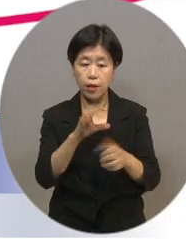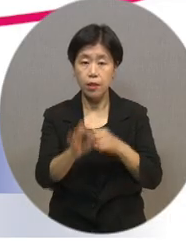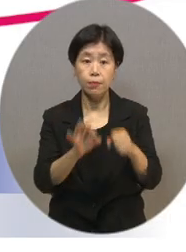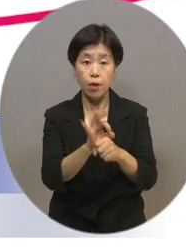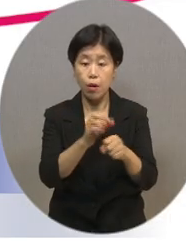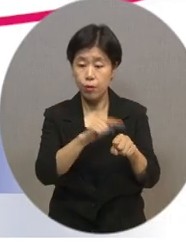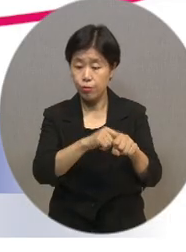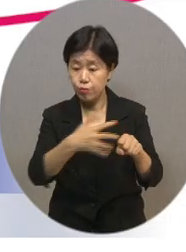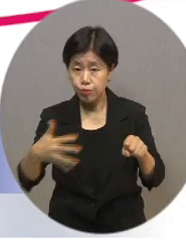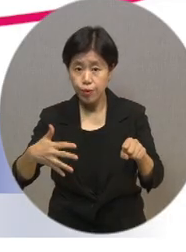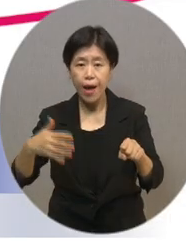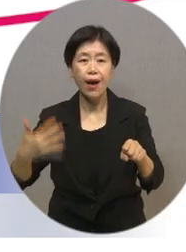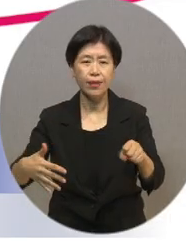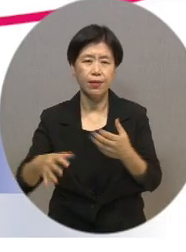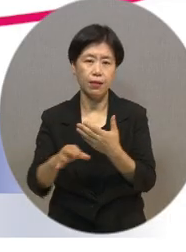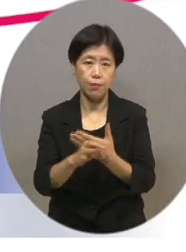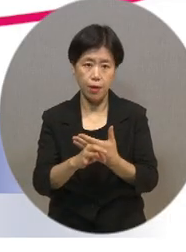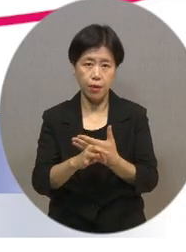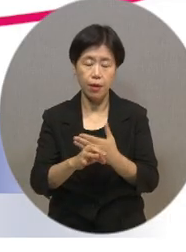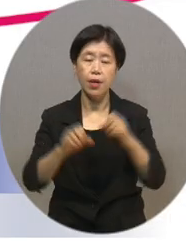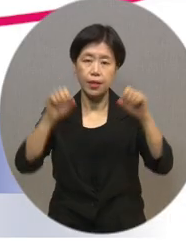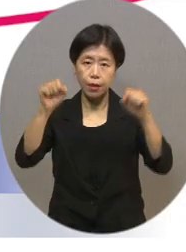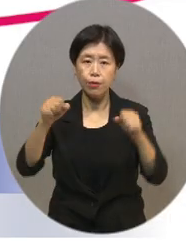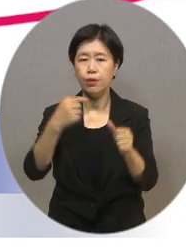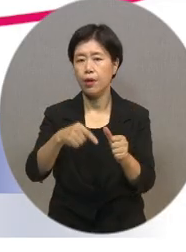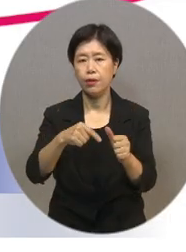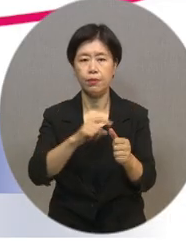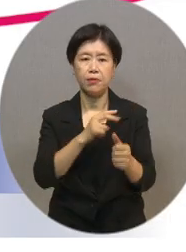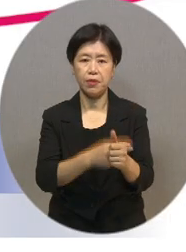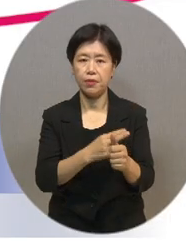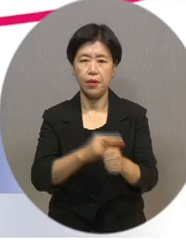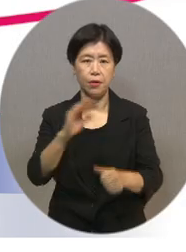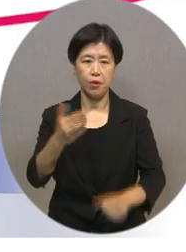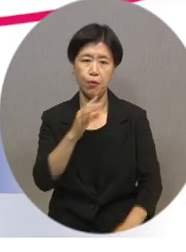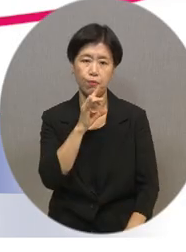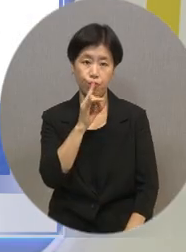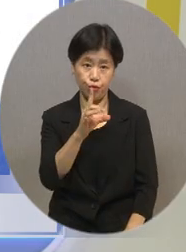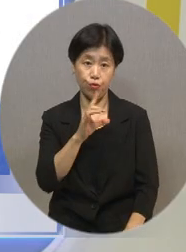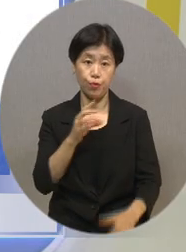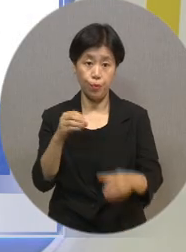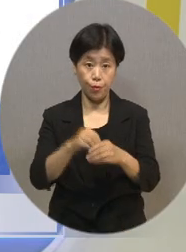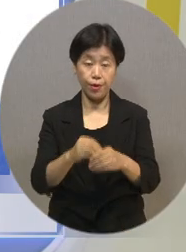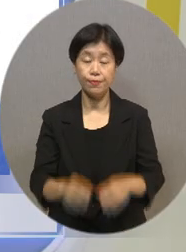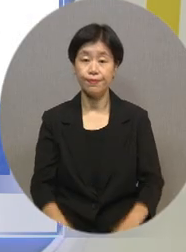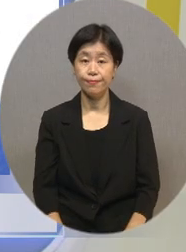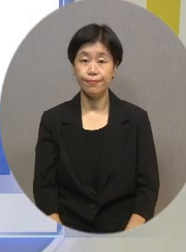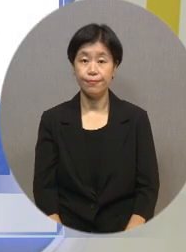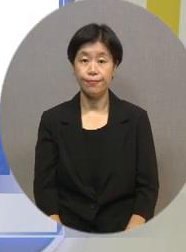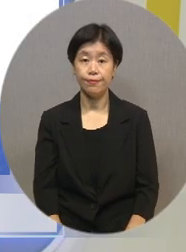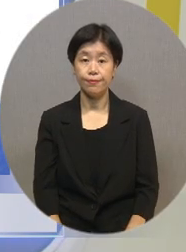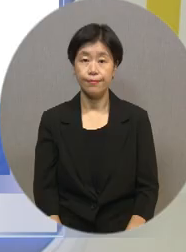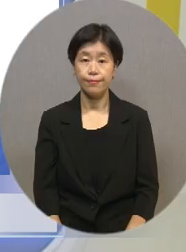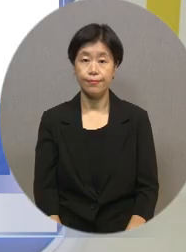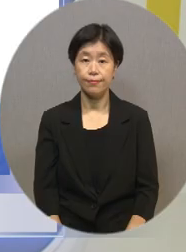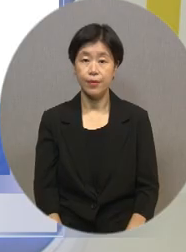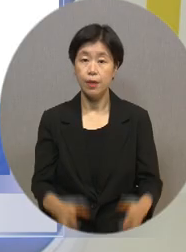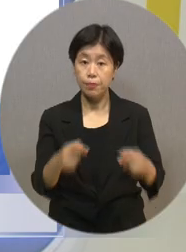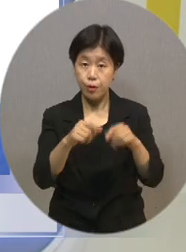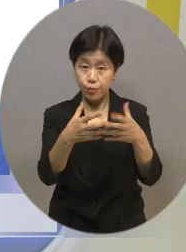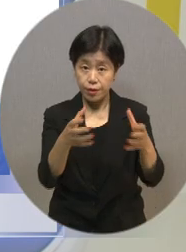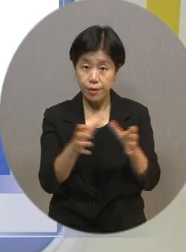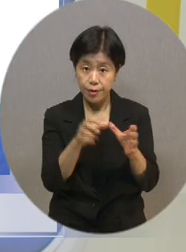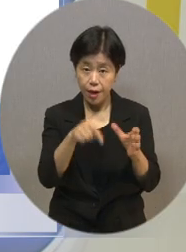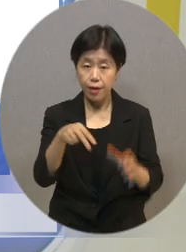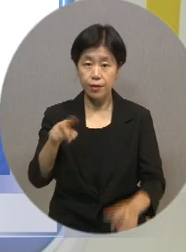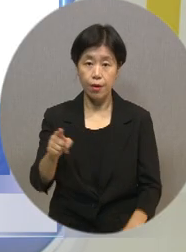지도자가 될 수 없도록 하는 내용을 담고 있습니다 다음 소식입니다 더불어민주당